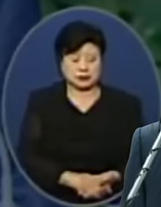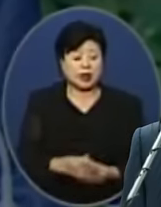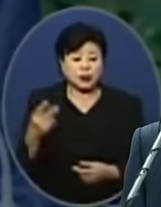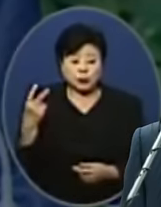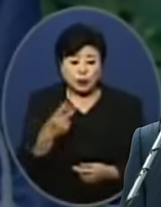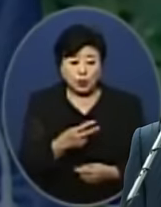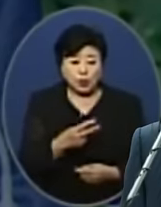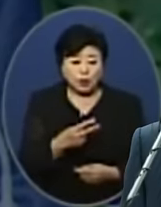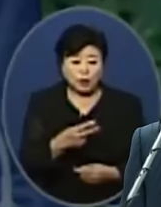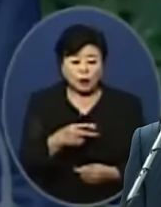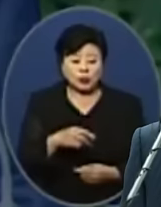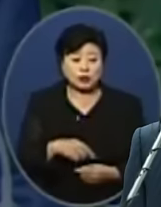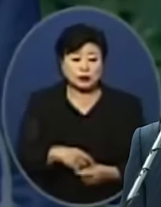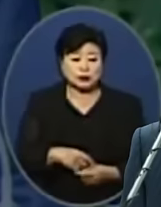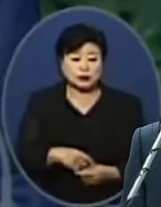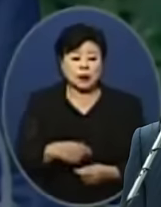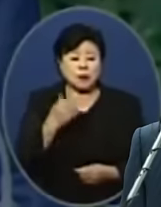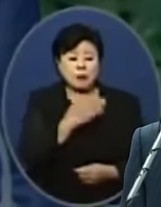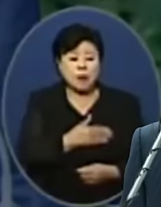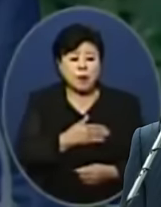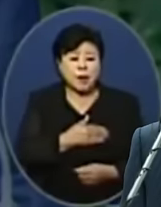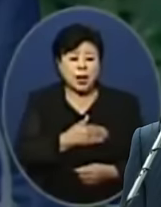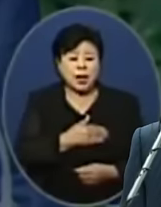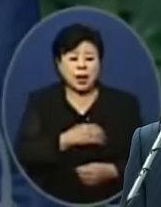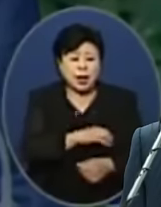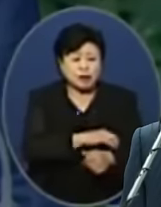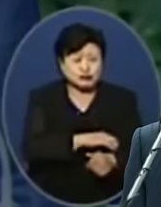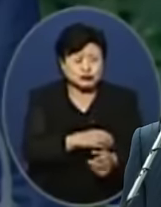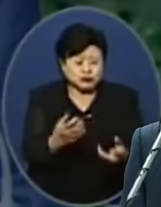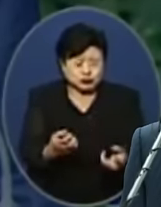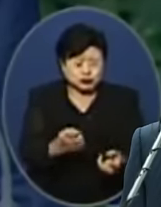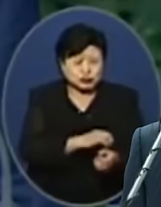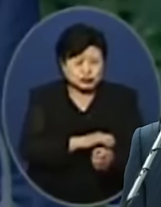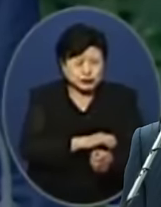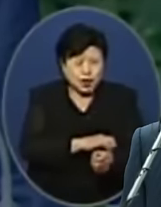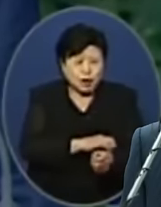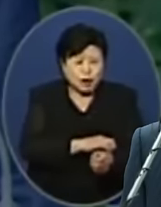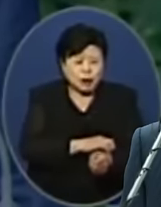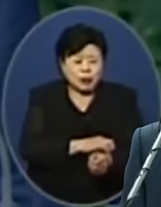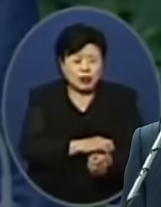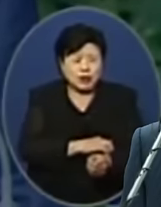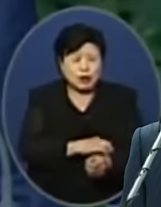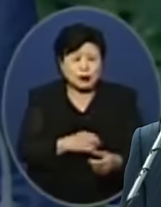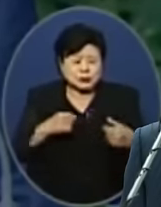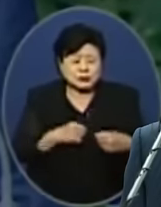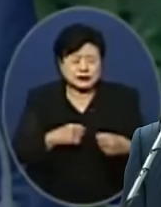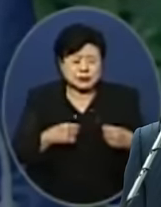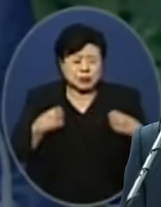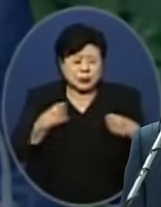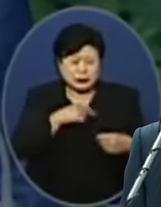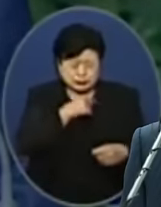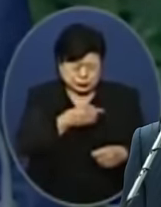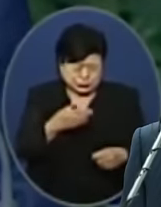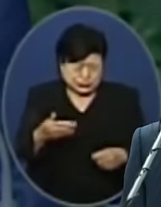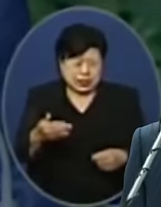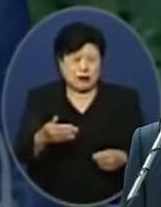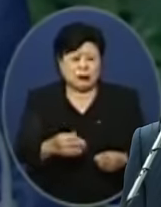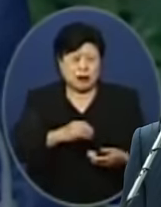그리고 자기는 갑자기 몸에 동양성 문둥병이 생겨서 옷을 입지 못하고 진물이 몸에서 질질 흐르고